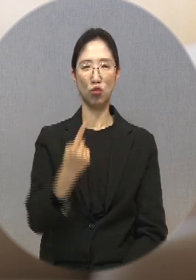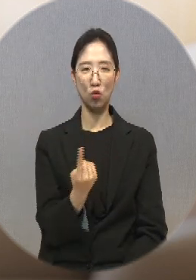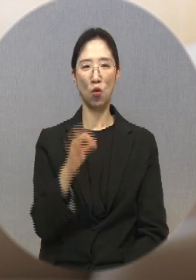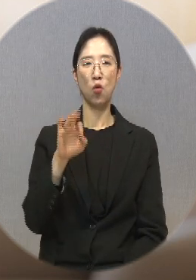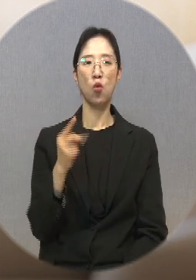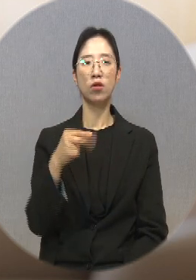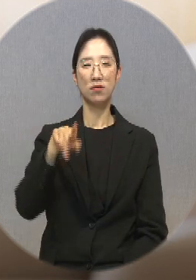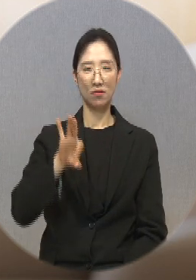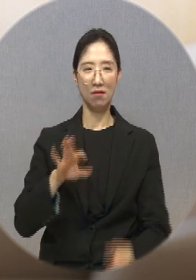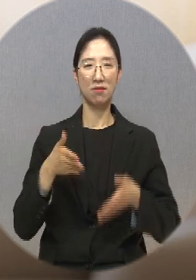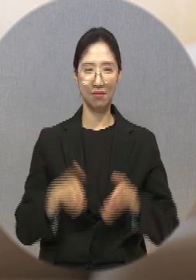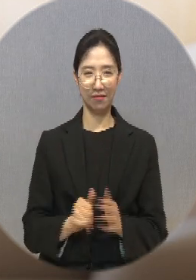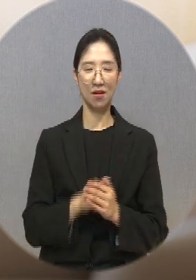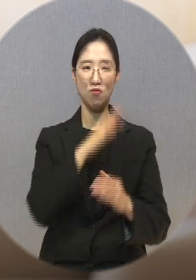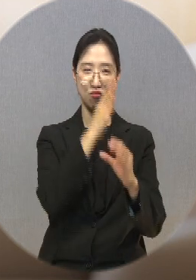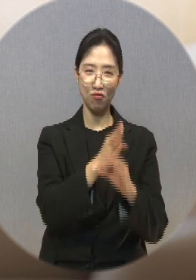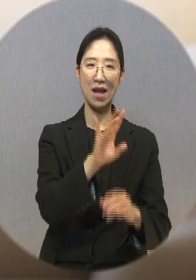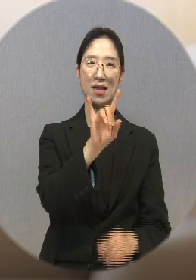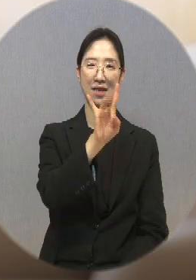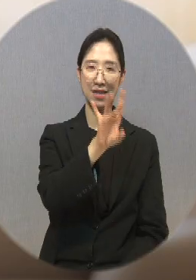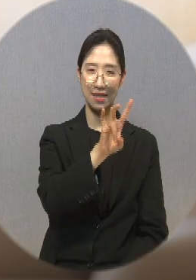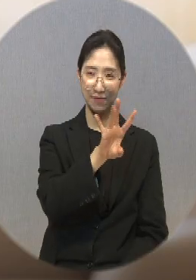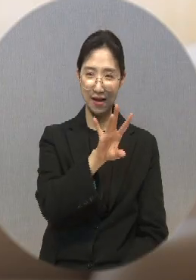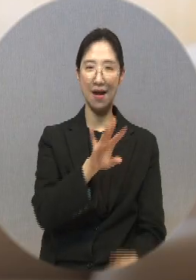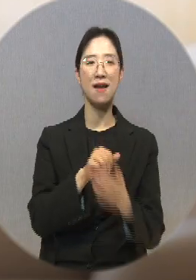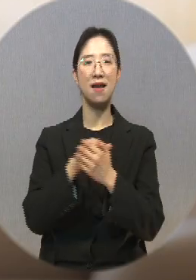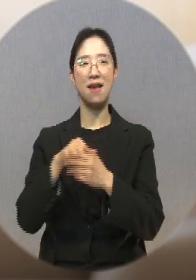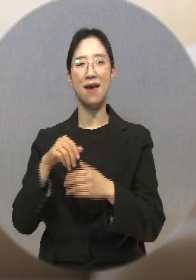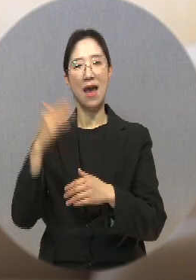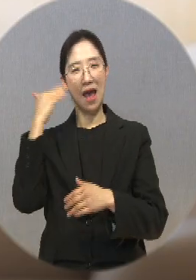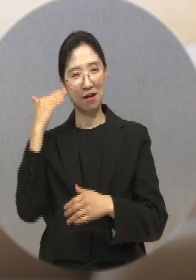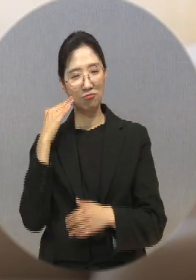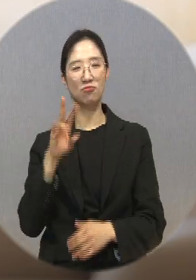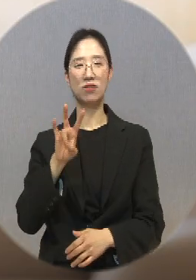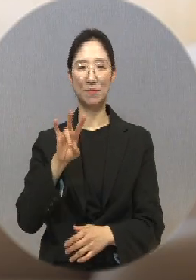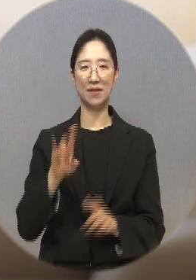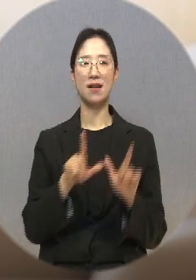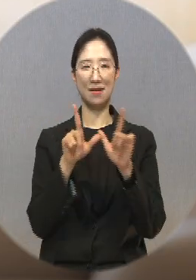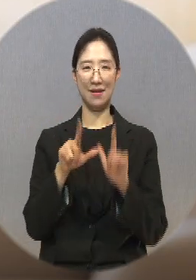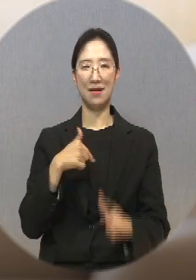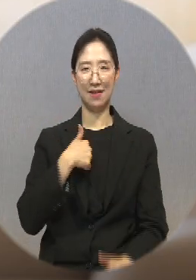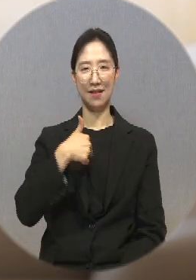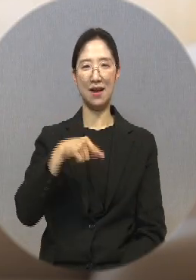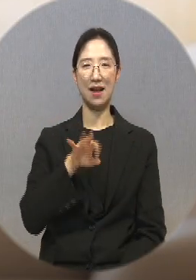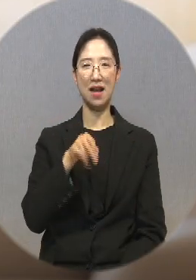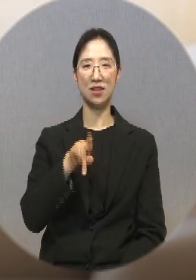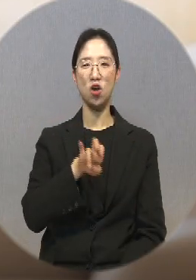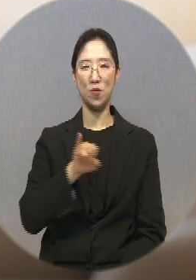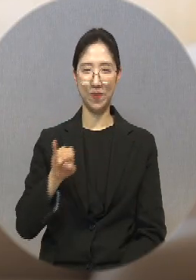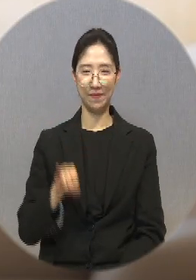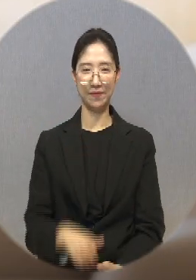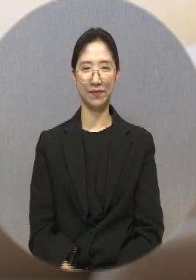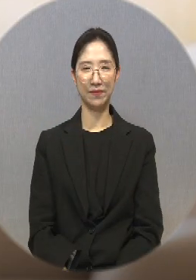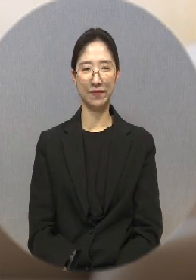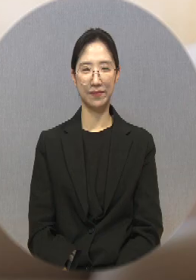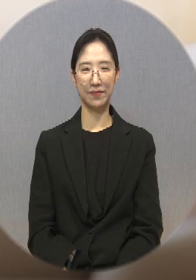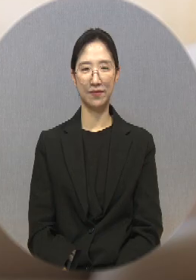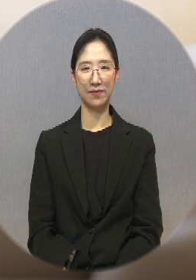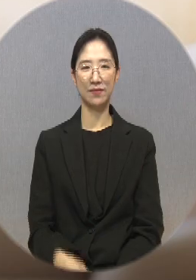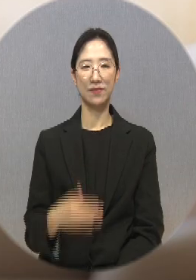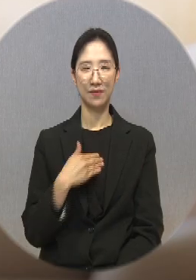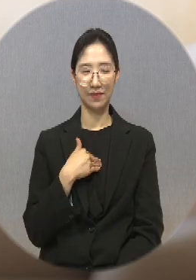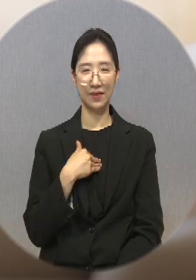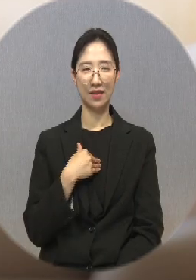했고요. 북에서 24년, 남에서 24년을 살고 있는 강성미라고 합니다. 네,